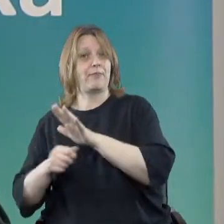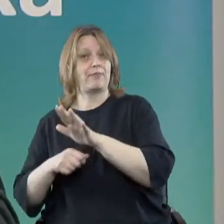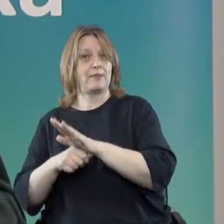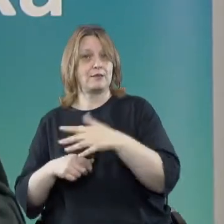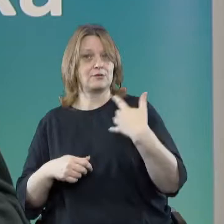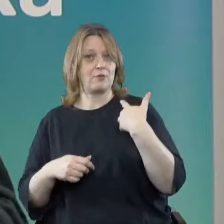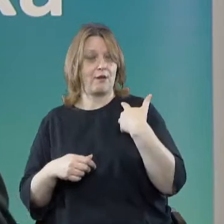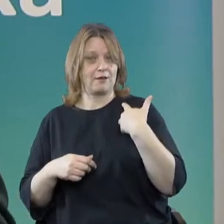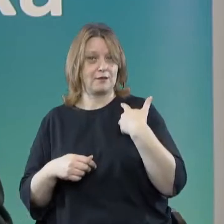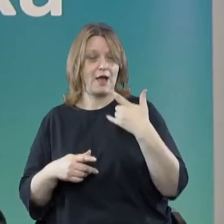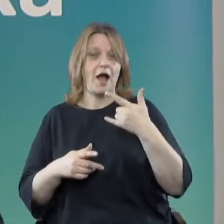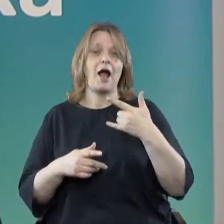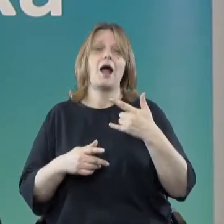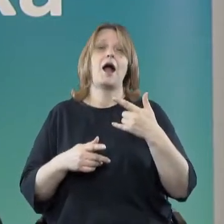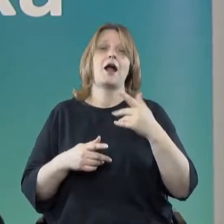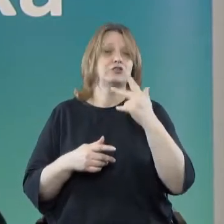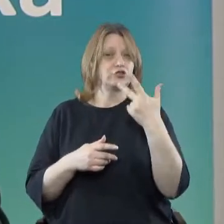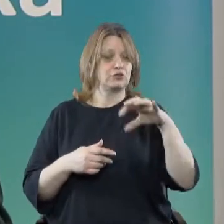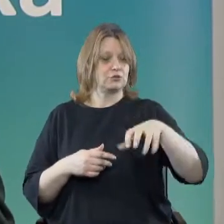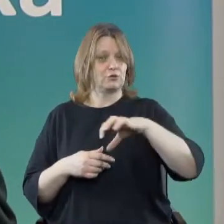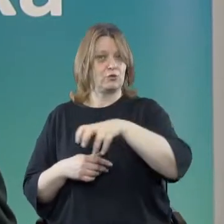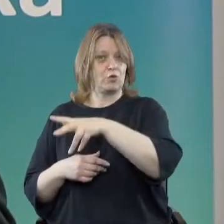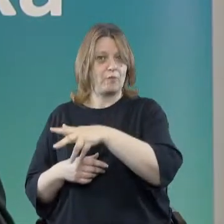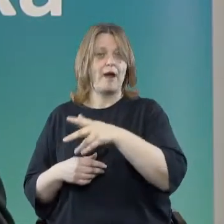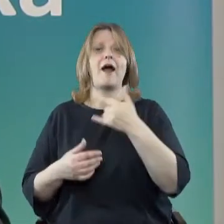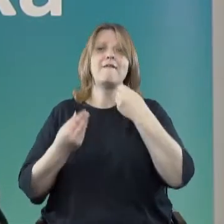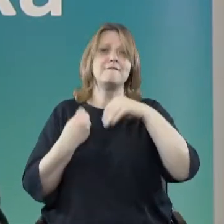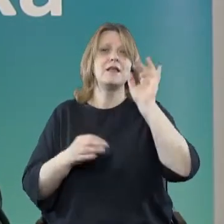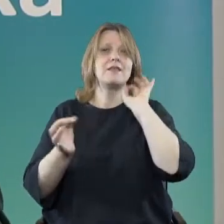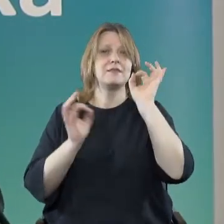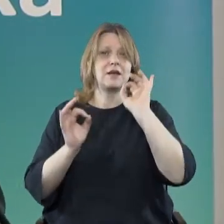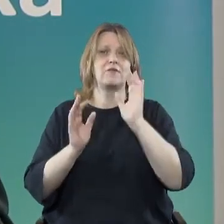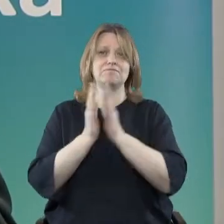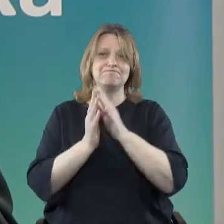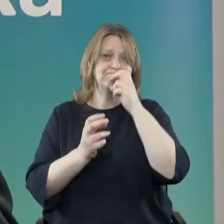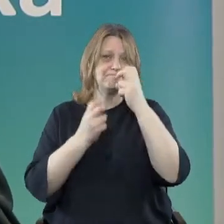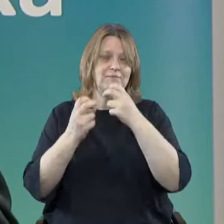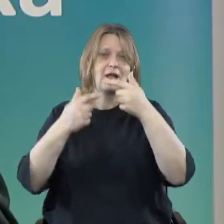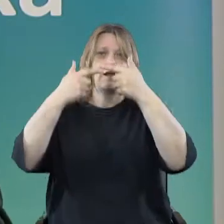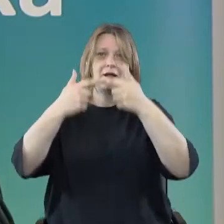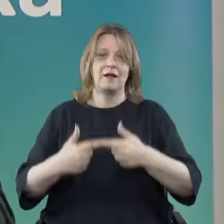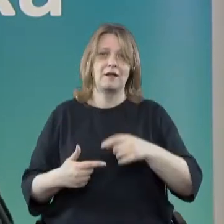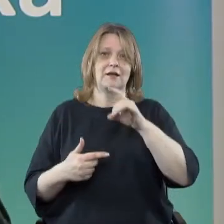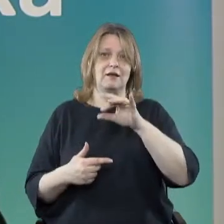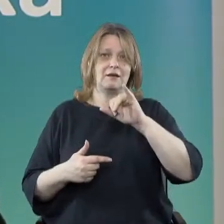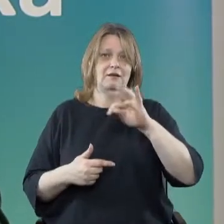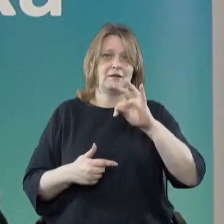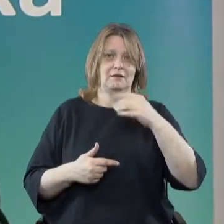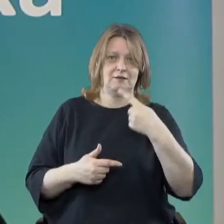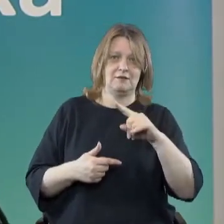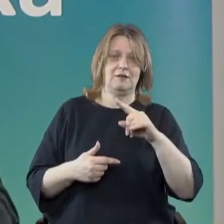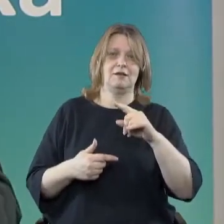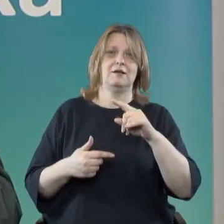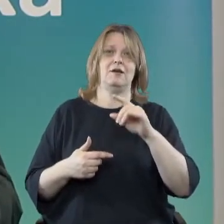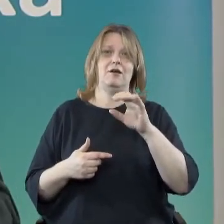wiekowych. Szczegóły tego konkursu znajdziecie na naszej stronie internetowej gitd.gov.pl w zakładce